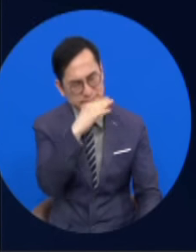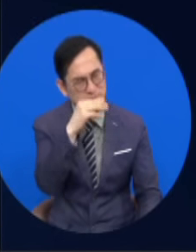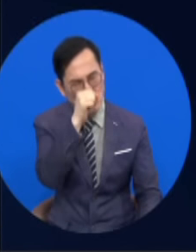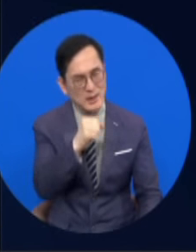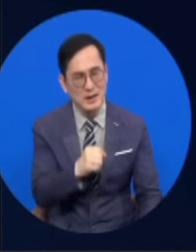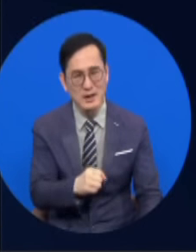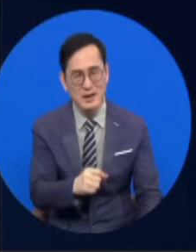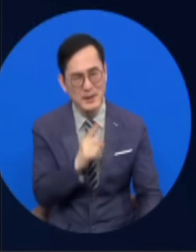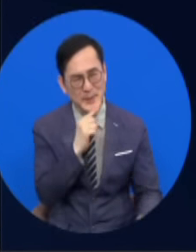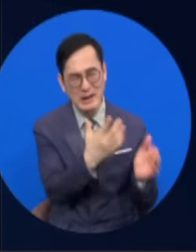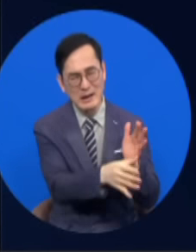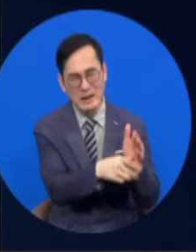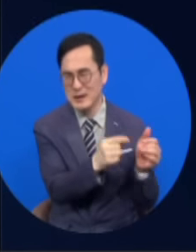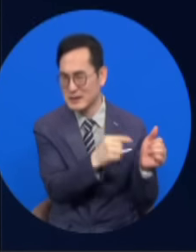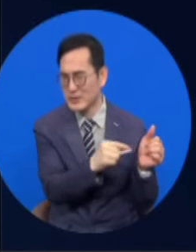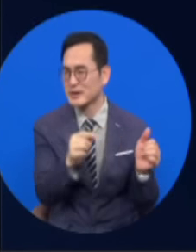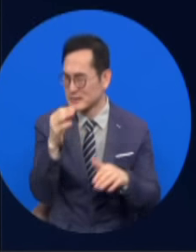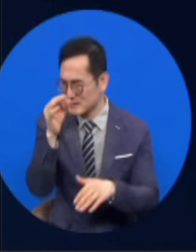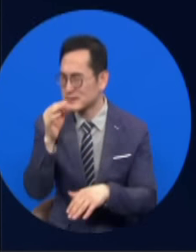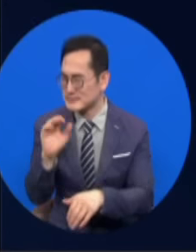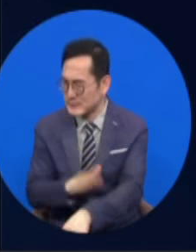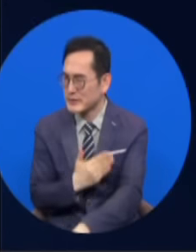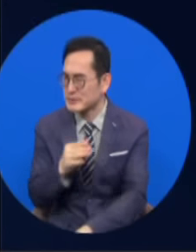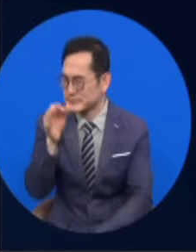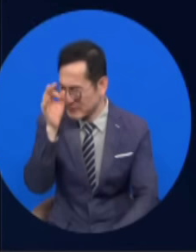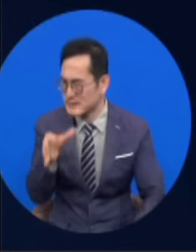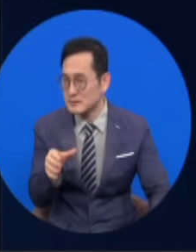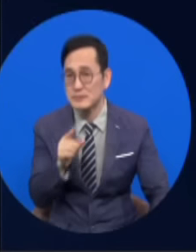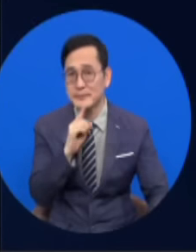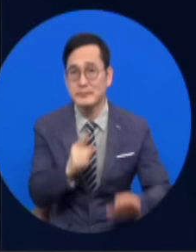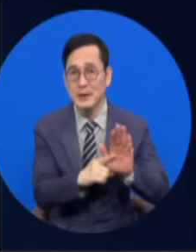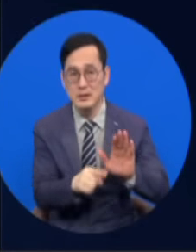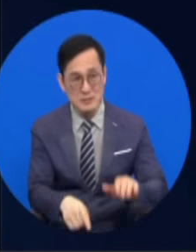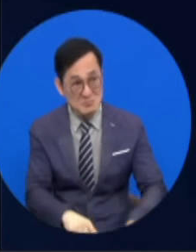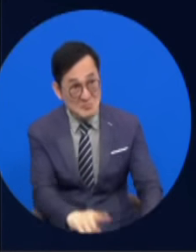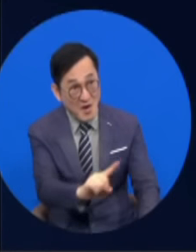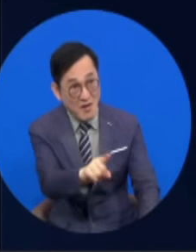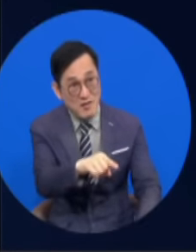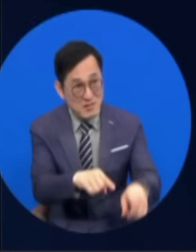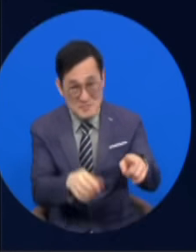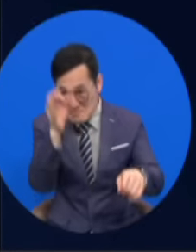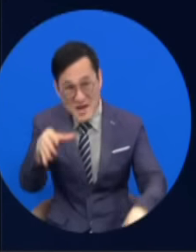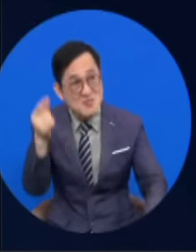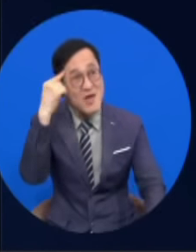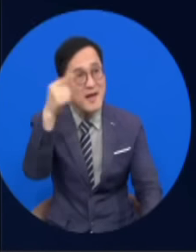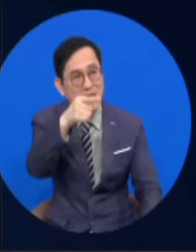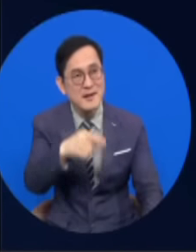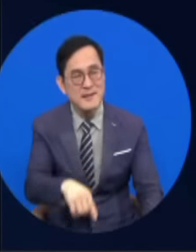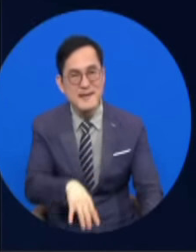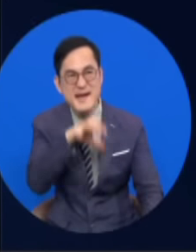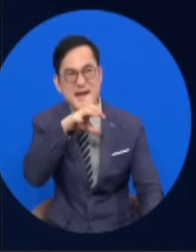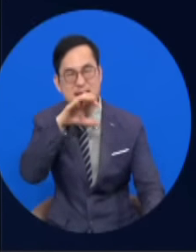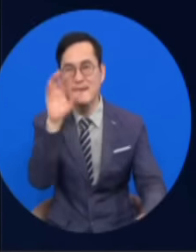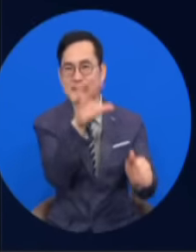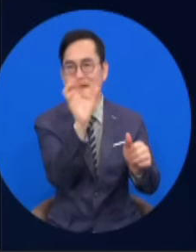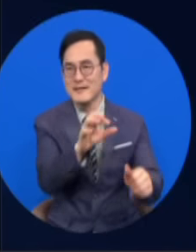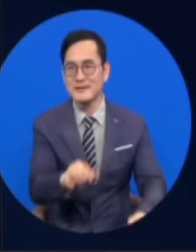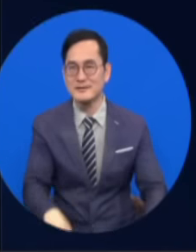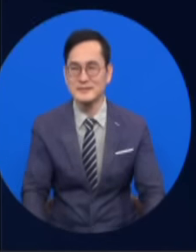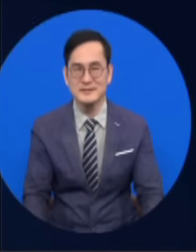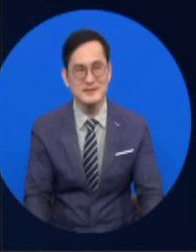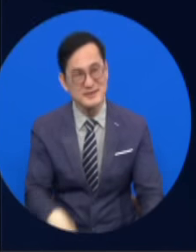언사에 대해 유감을 표한다 박찬대 언가 이렇게 얘기를 했죠 그러자 강성 지층 사이에서 아하이 사람